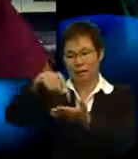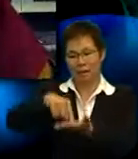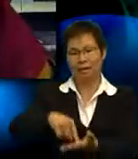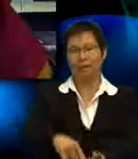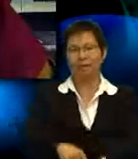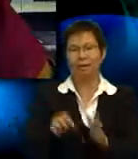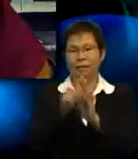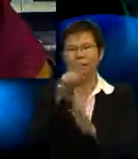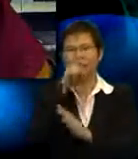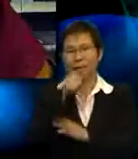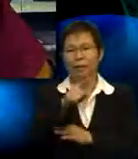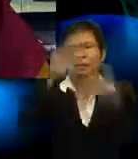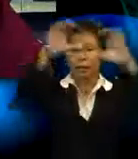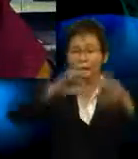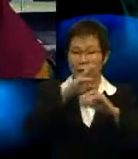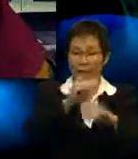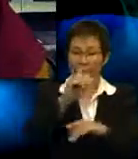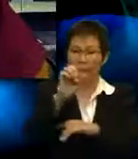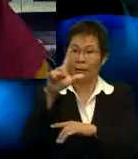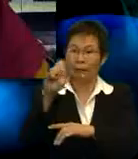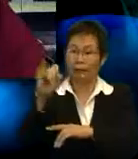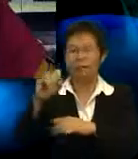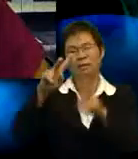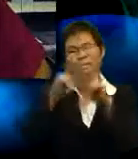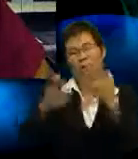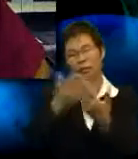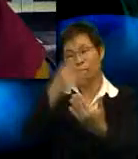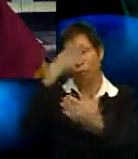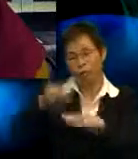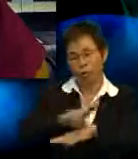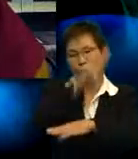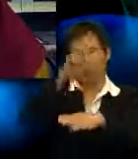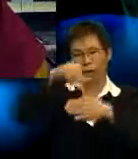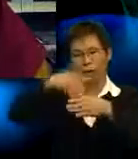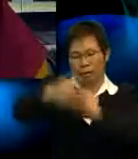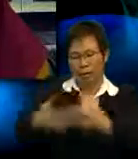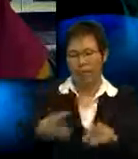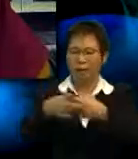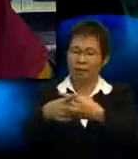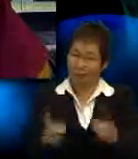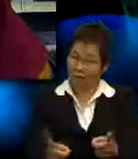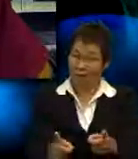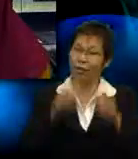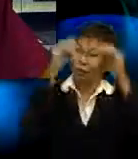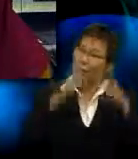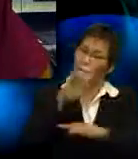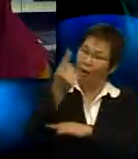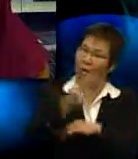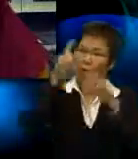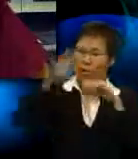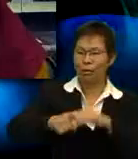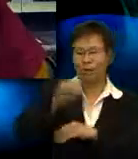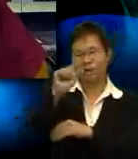Sebenarnya, kaedah Melsi ini sangat mudah untuk diaplikasikan di bilik darjah. Guru hanya perlu sedikit